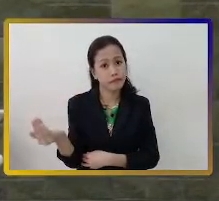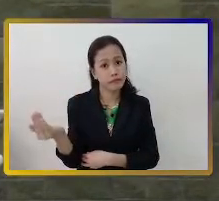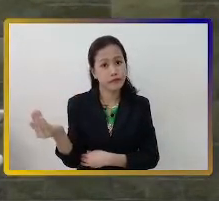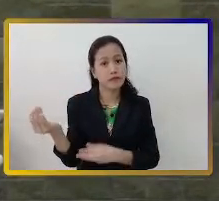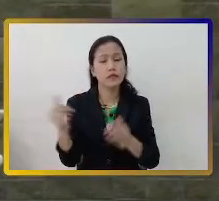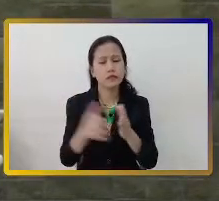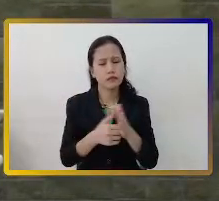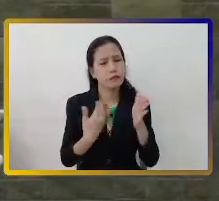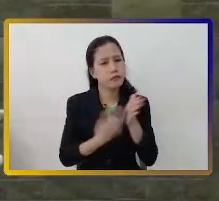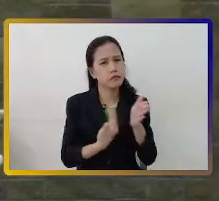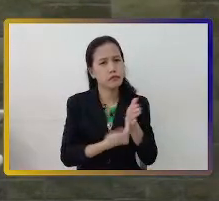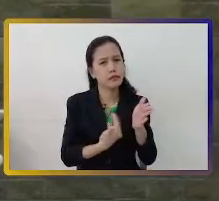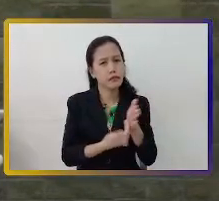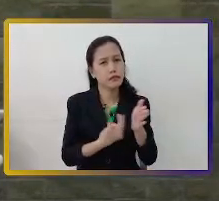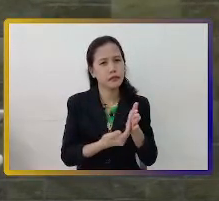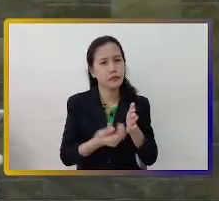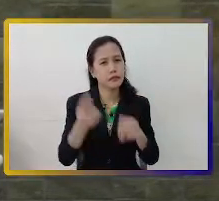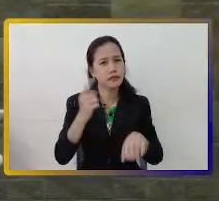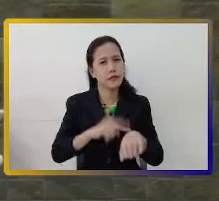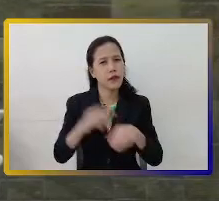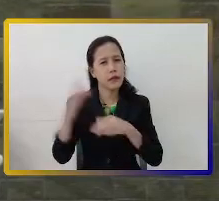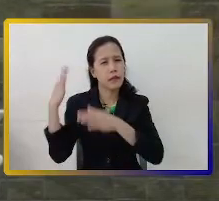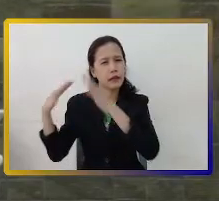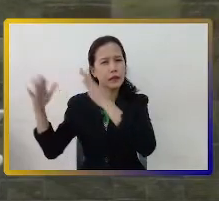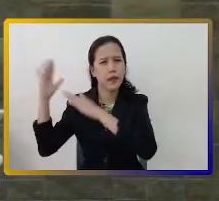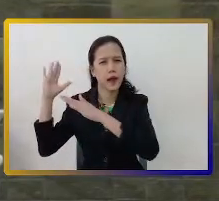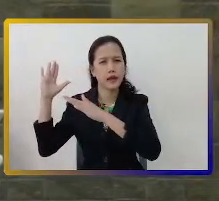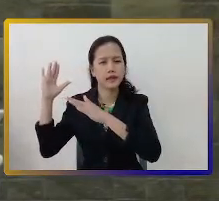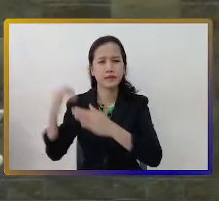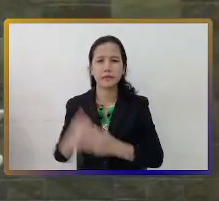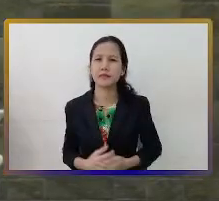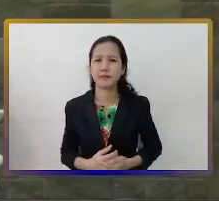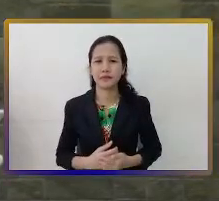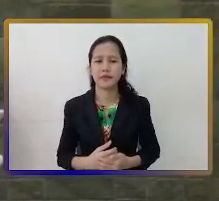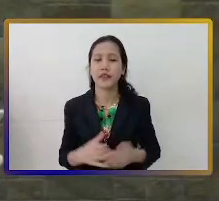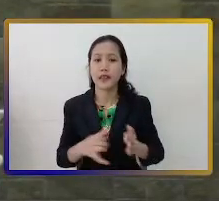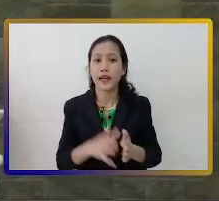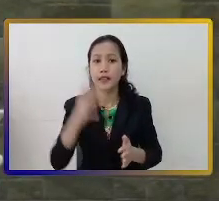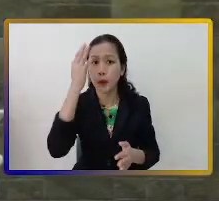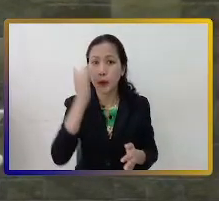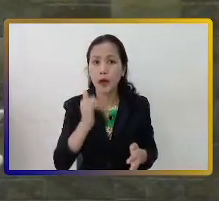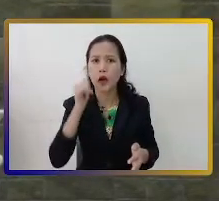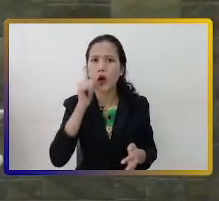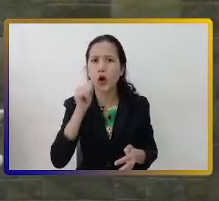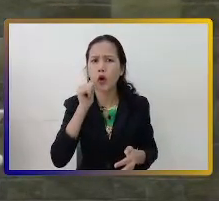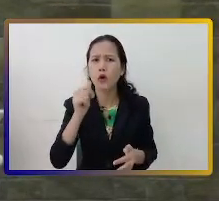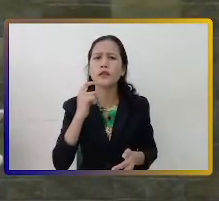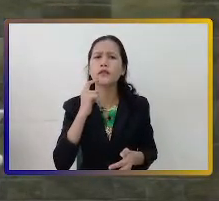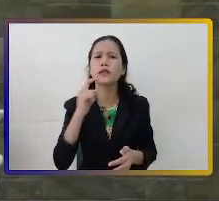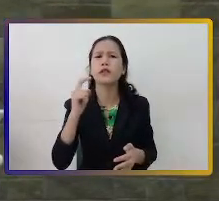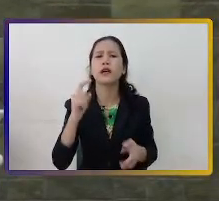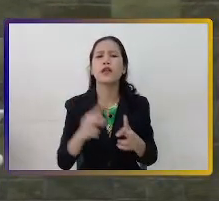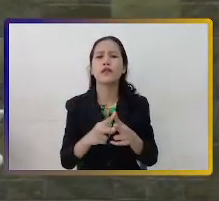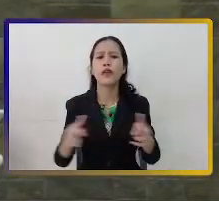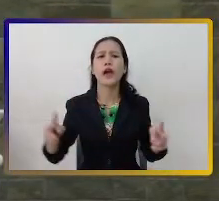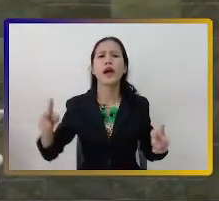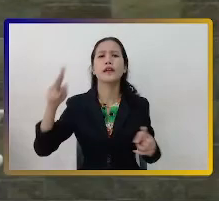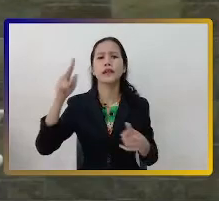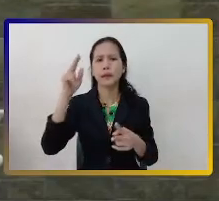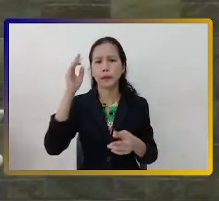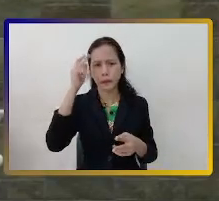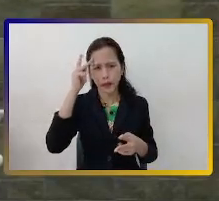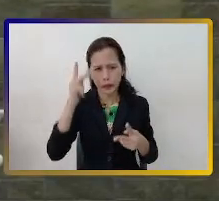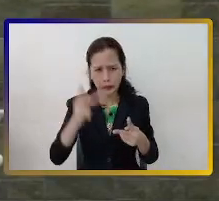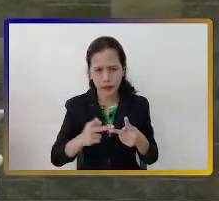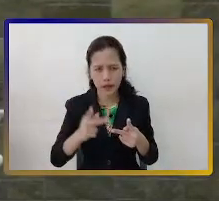pa dumating sa panahon po ni Prophet Micah. Kaya ito po yung sinasabi, that is the very purpose of the prophet. Pinampaalam po sa